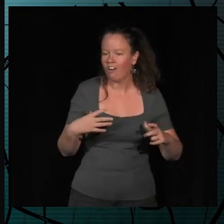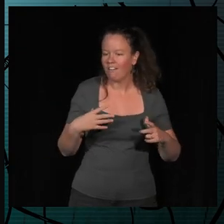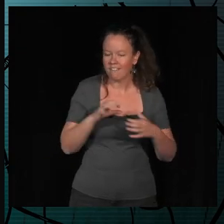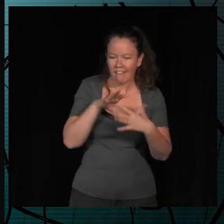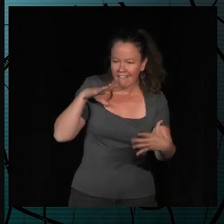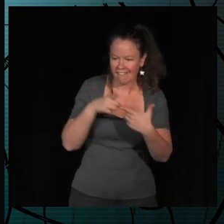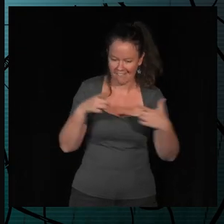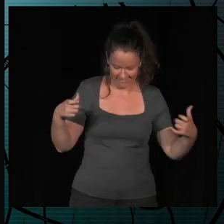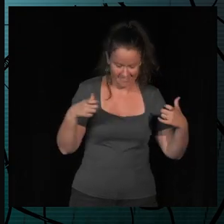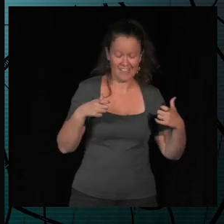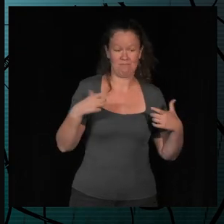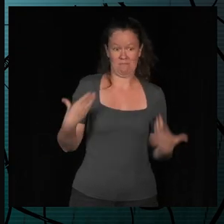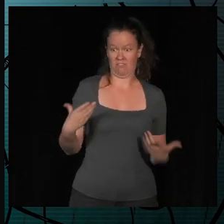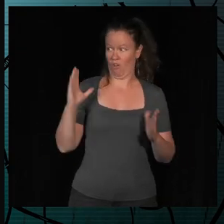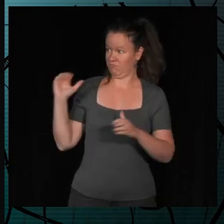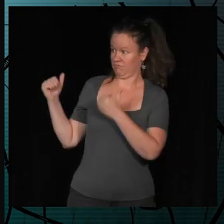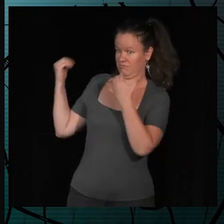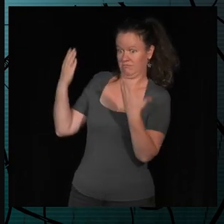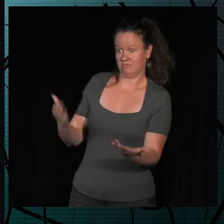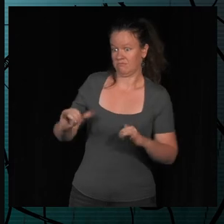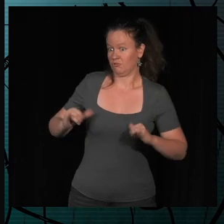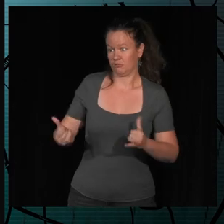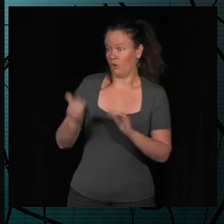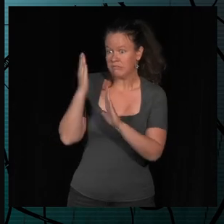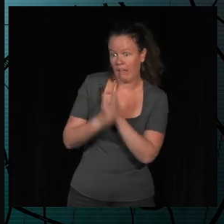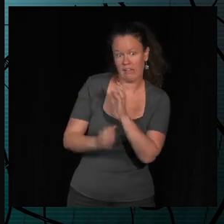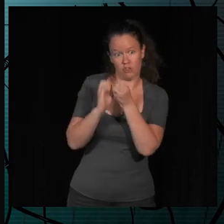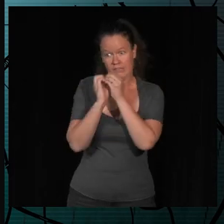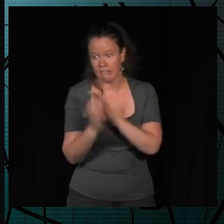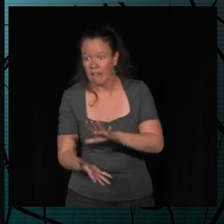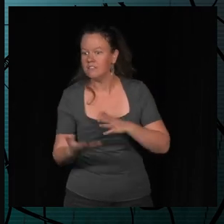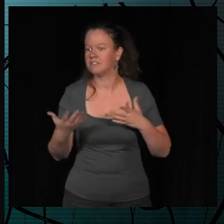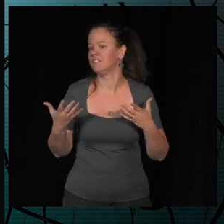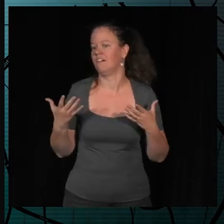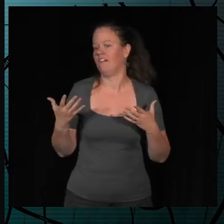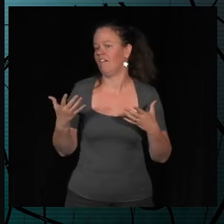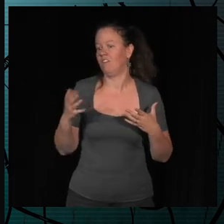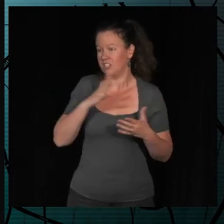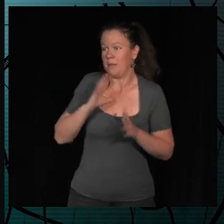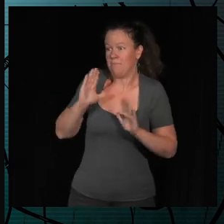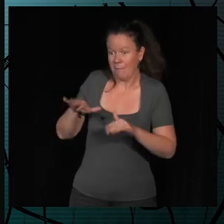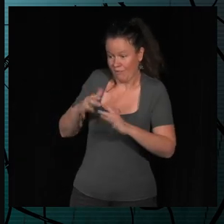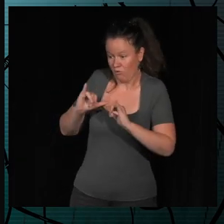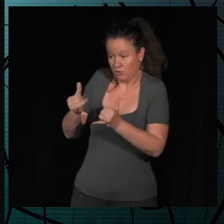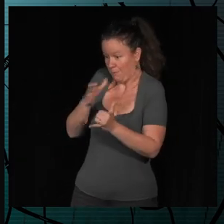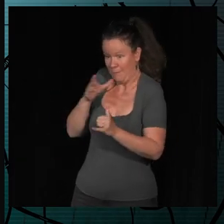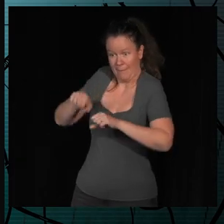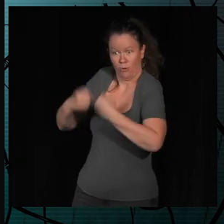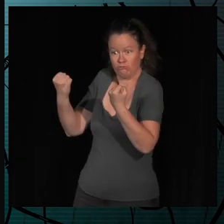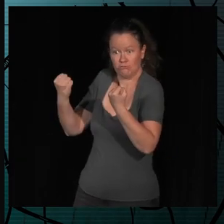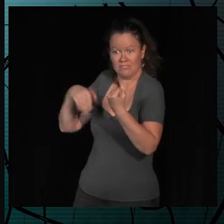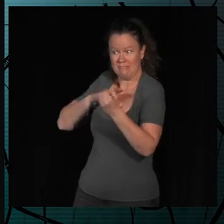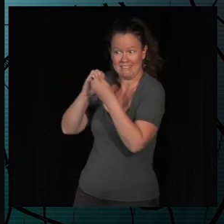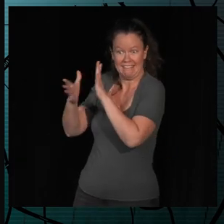des graphismes surévolués avec des parties qu'on peut pas sauvegarder mettre en pause et donc même si les parents étaient